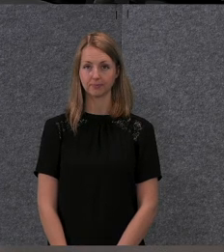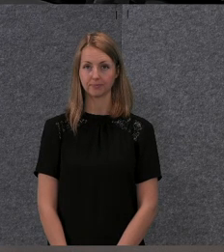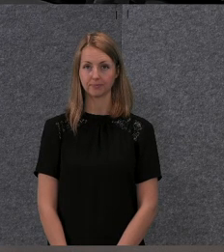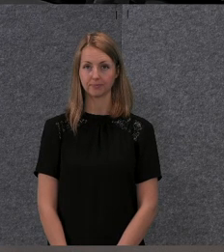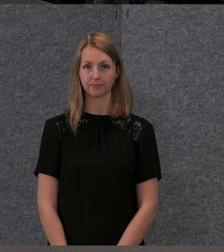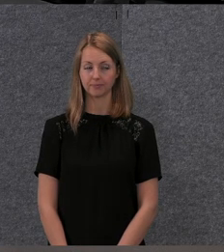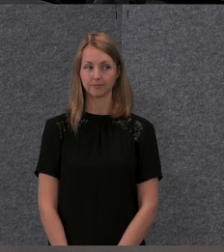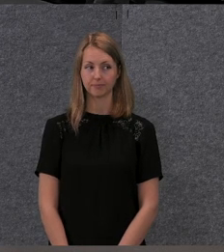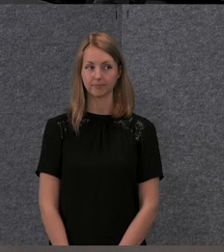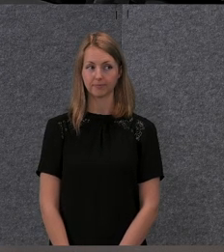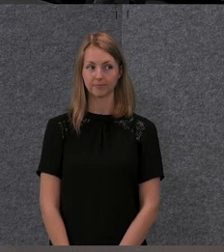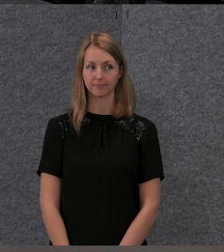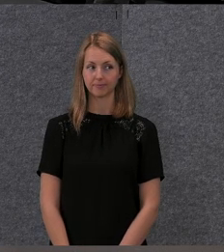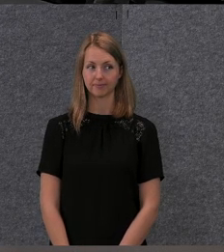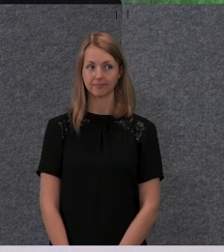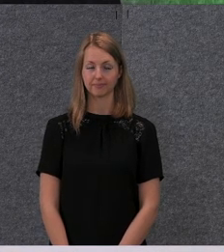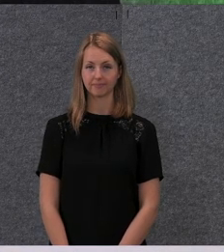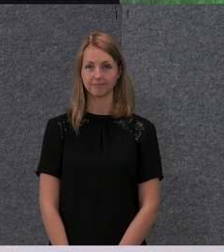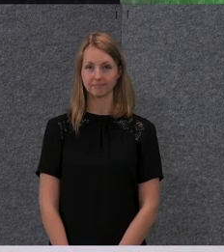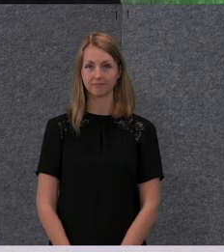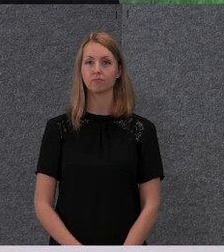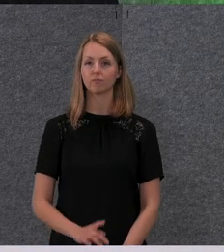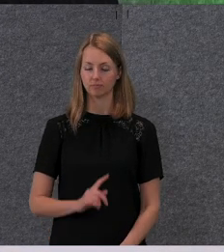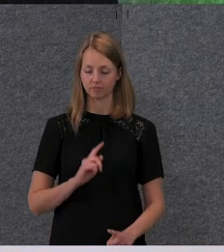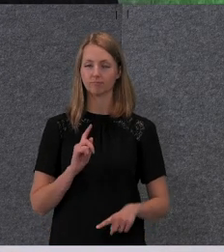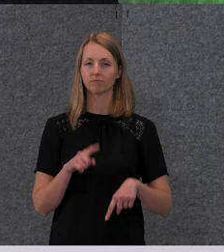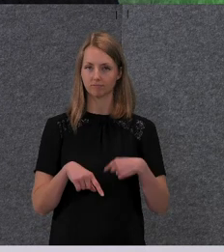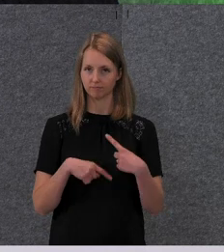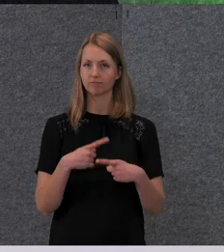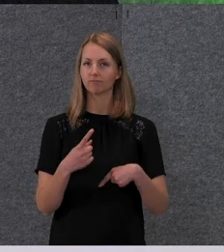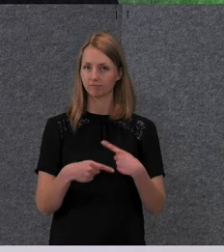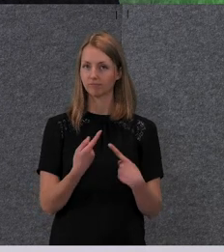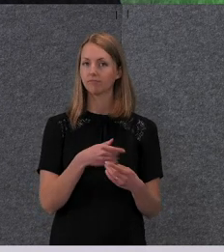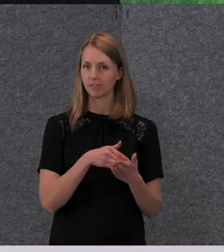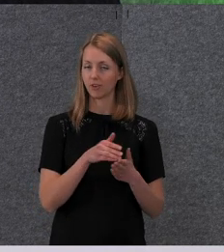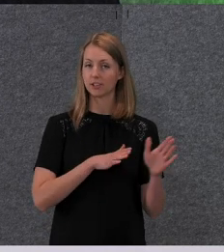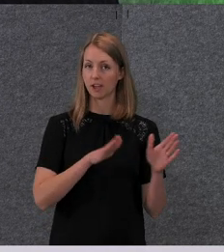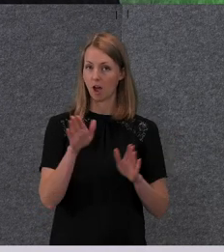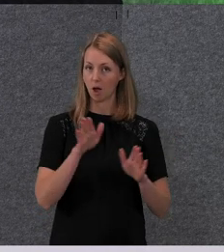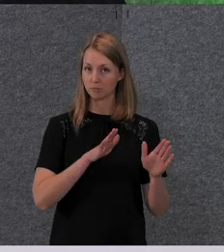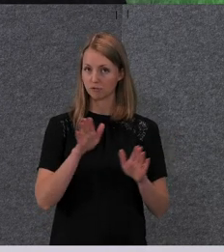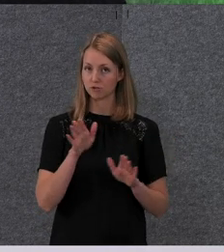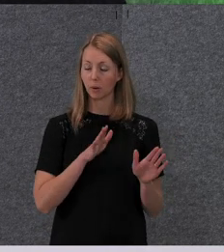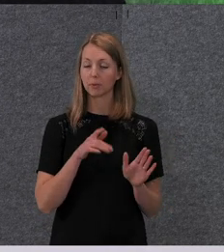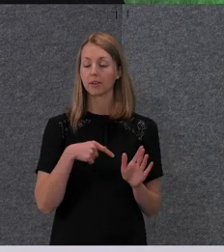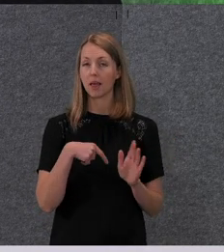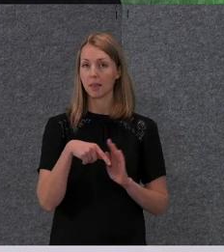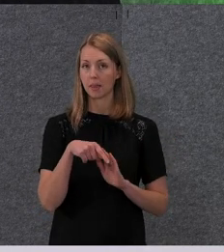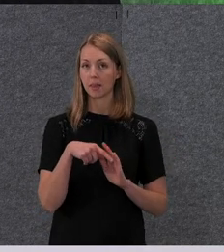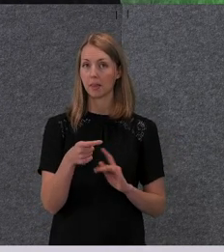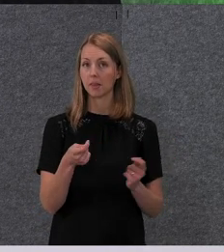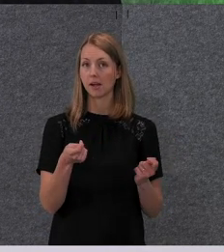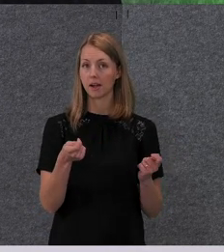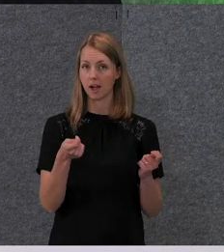Hier geht alles seine Wege, ihr stimmt fleißig ab und wir möchten auch gleich zum Schluss kommen. Ihr hattet